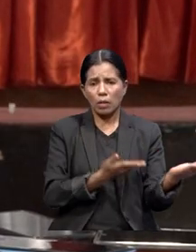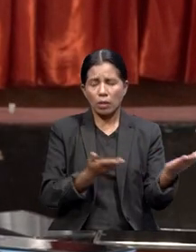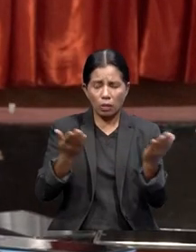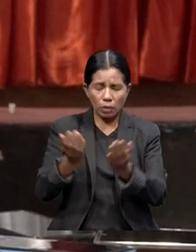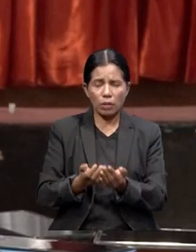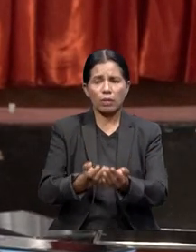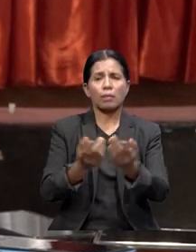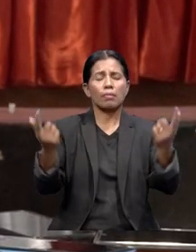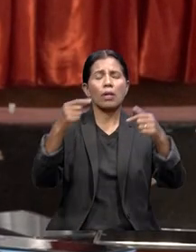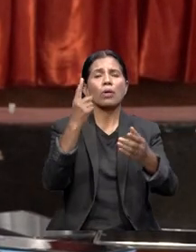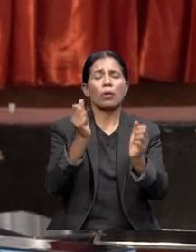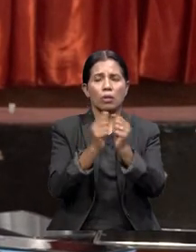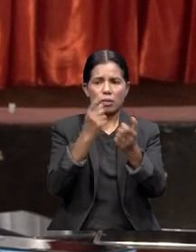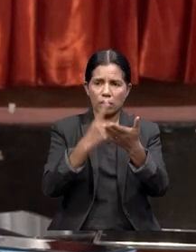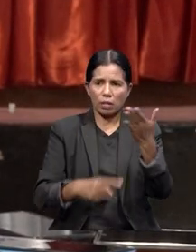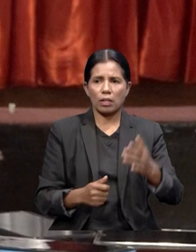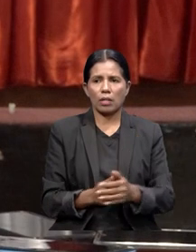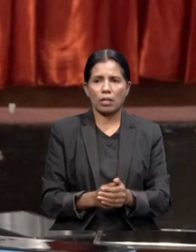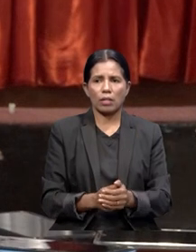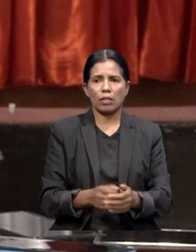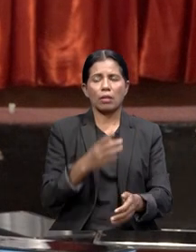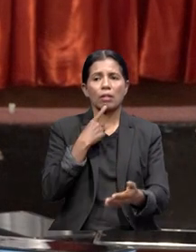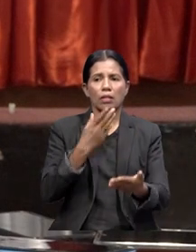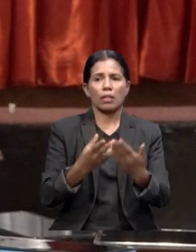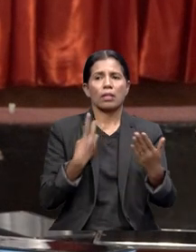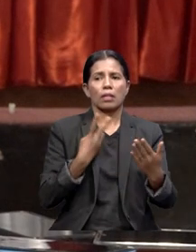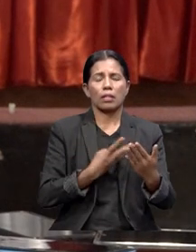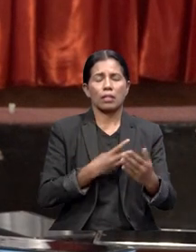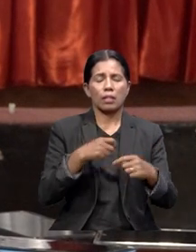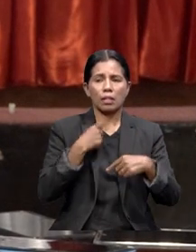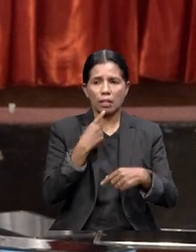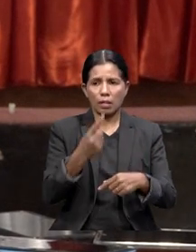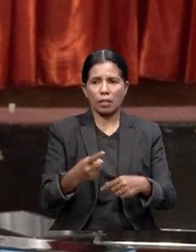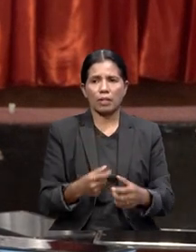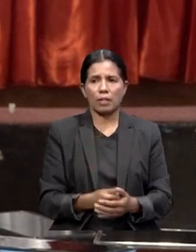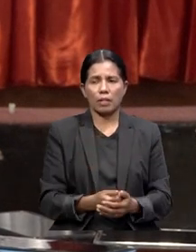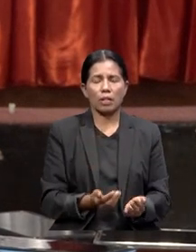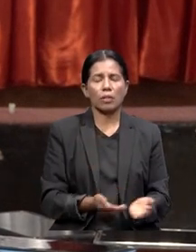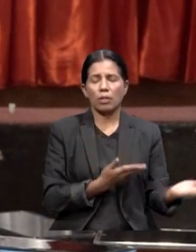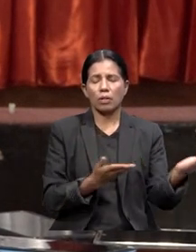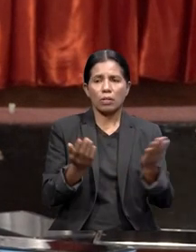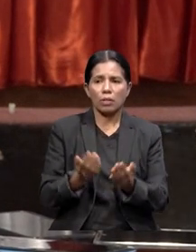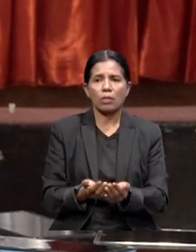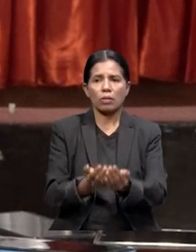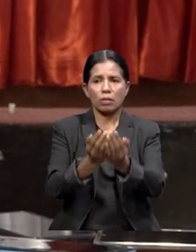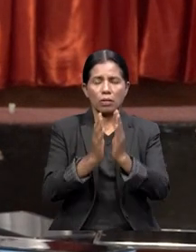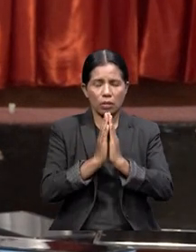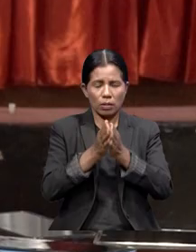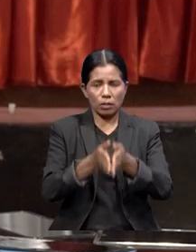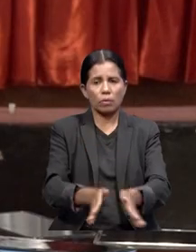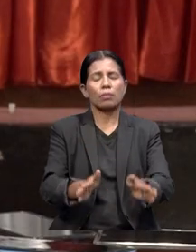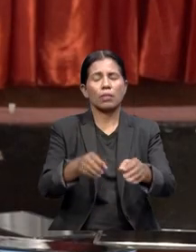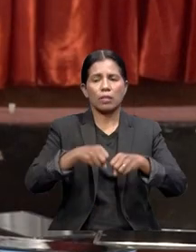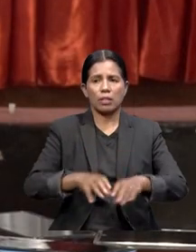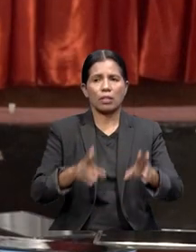I mai ho saida. Mai ho solusau ida ki te bele ite deha atu lori rone ba luku tasi krai la